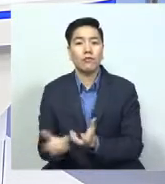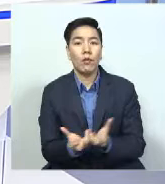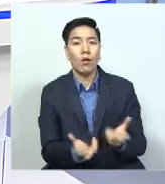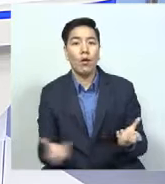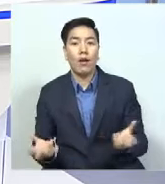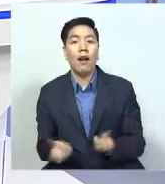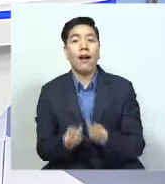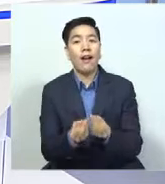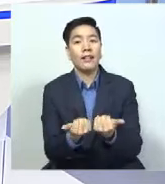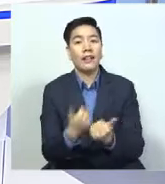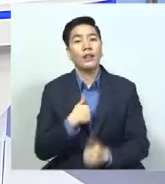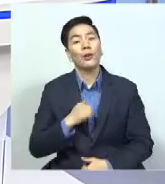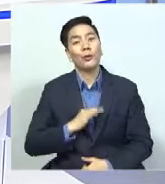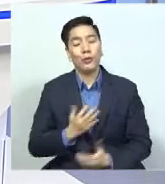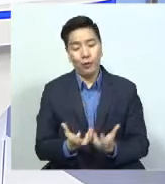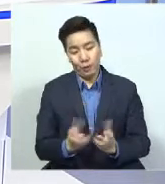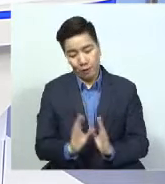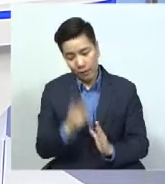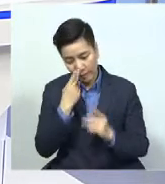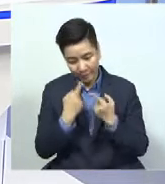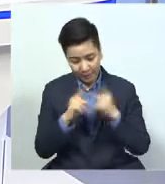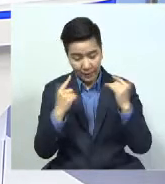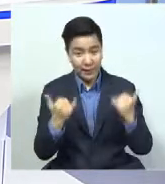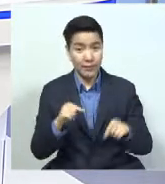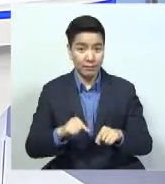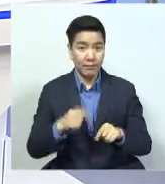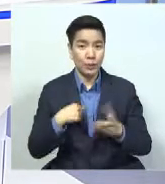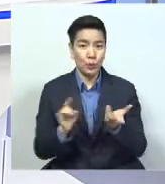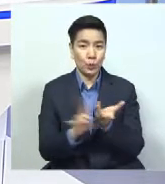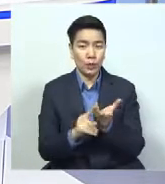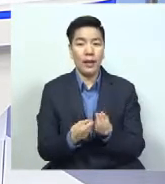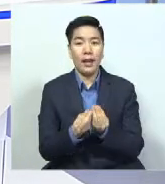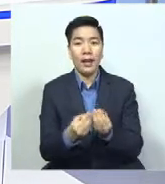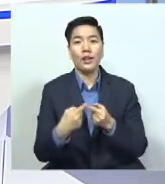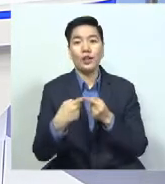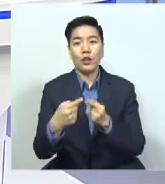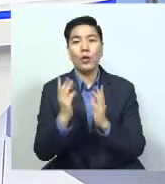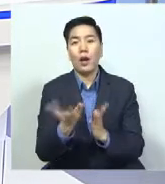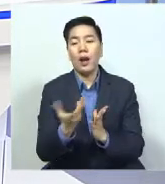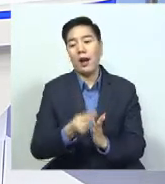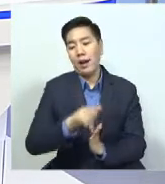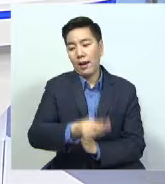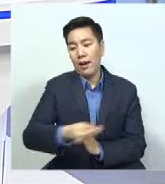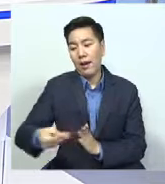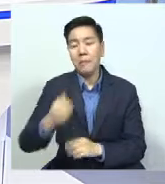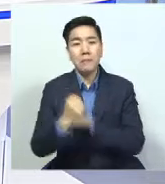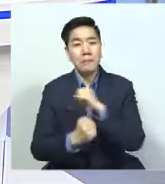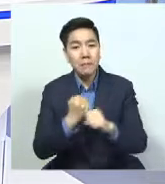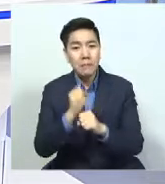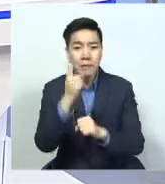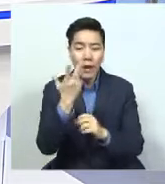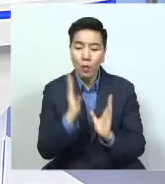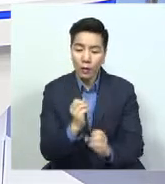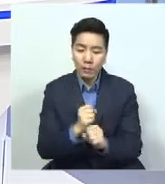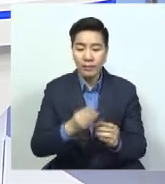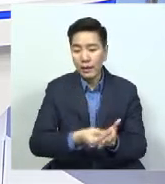งานทำให้เราก็จะได้มีของที่ระลึกที่ไม่เหมือนใครแล้วก็มีคุณภาพไปมอบต่อให้กับคนที่เป็นลูกค้าหรือว่าคนที่เป็